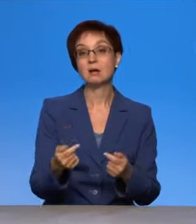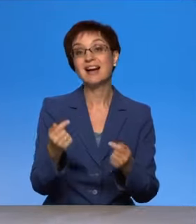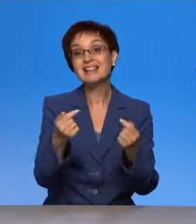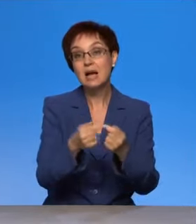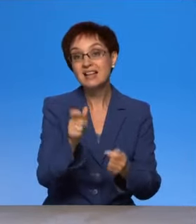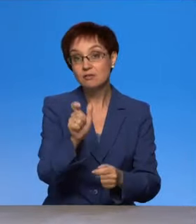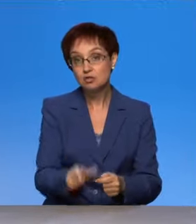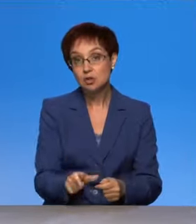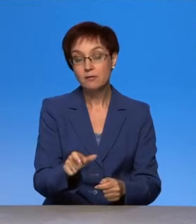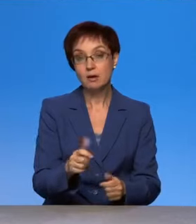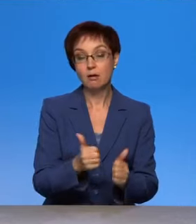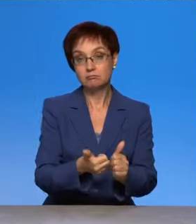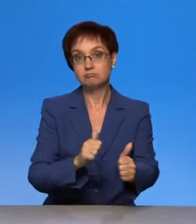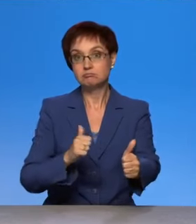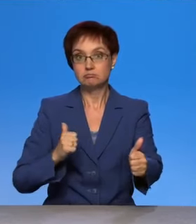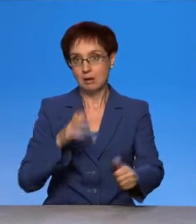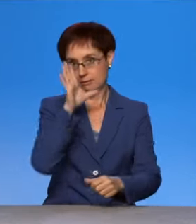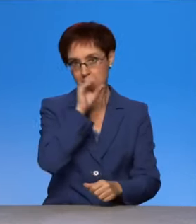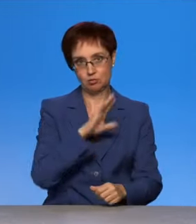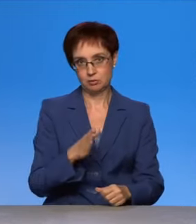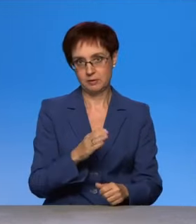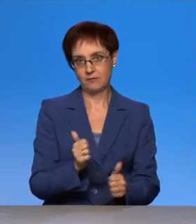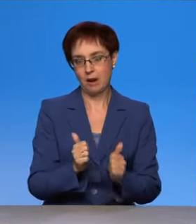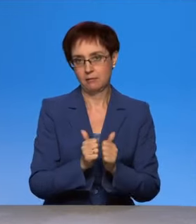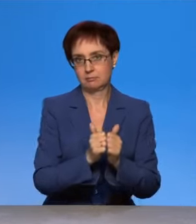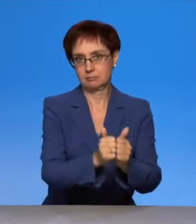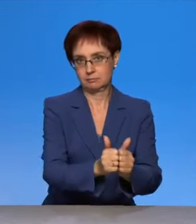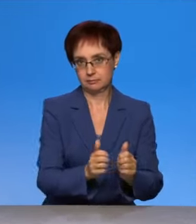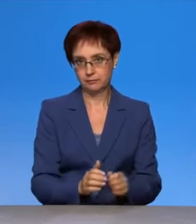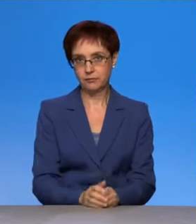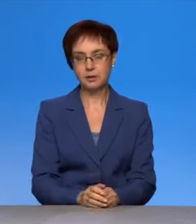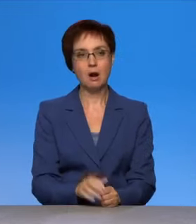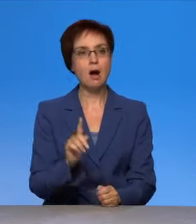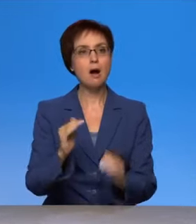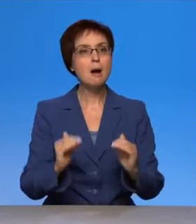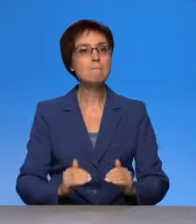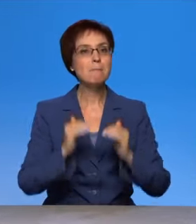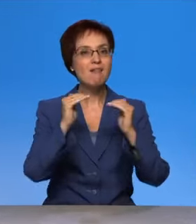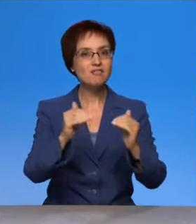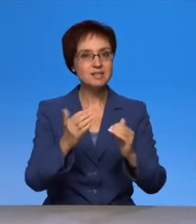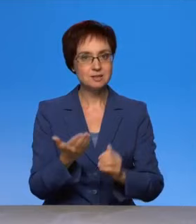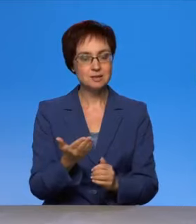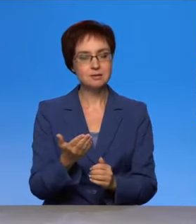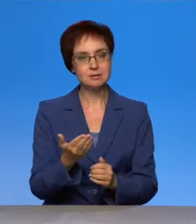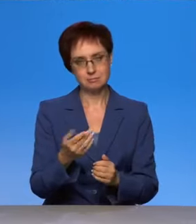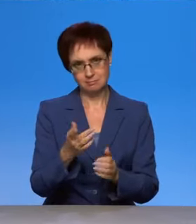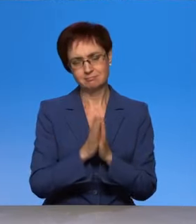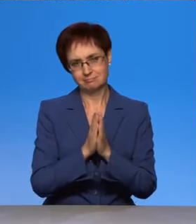как эту адаптогенность повысить? Вот мы вообще рецепт здоровья ментального выведем. Назовите это